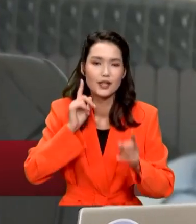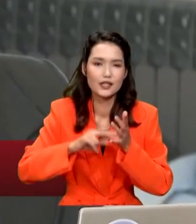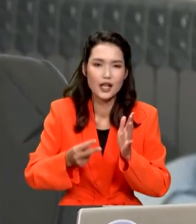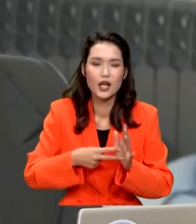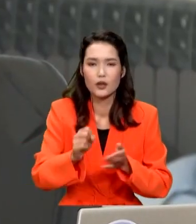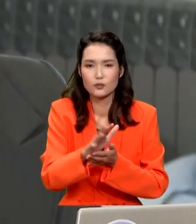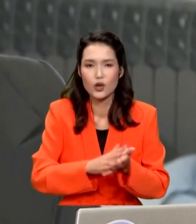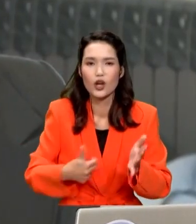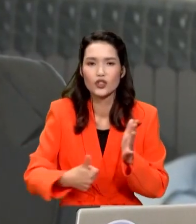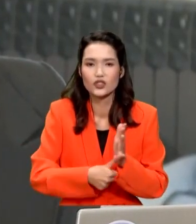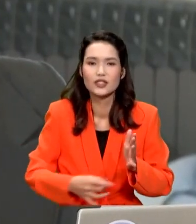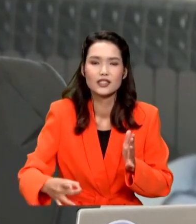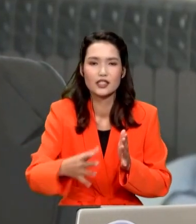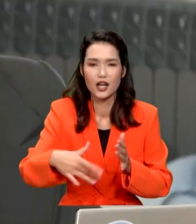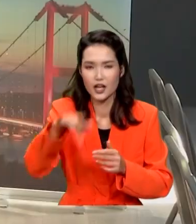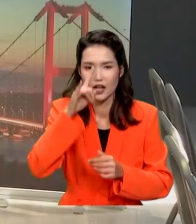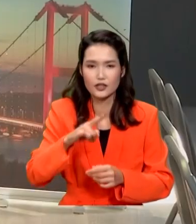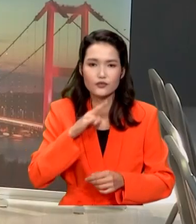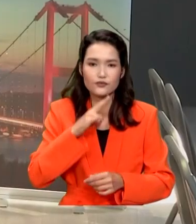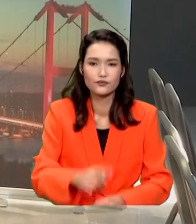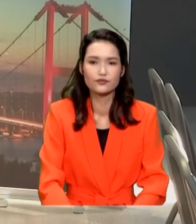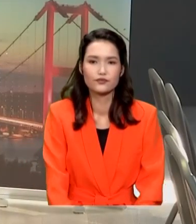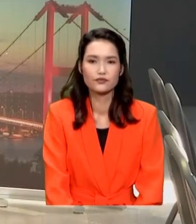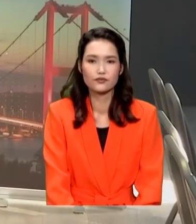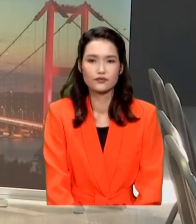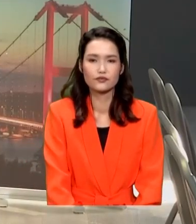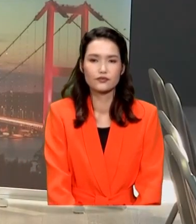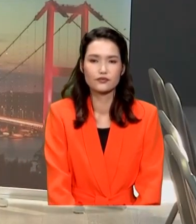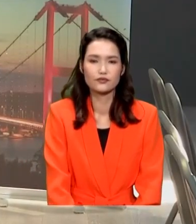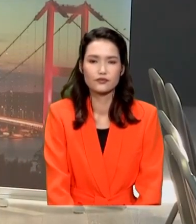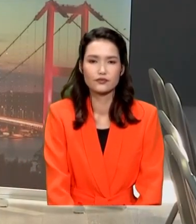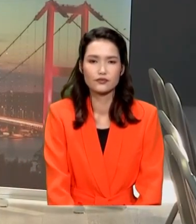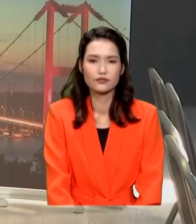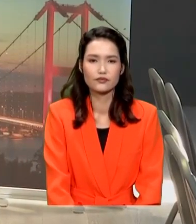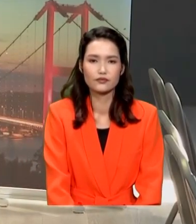планируется провести в 6 регионах Казахстана. Вера Шеллер, телеканал «Атамикен Бизнес».